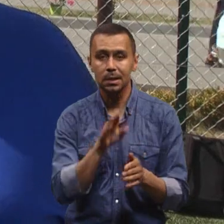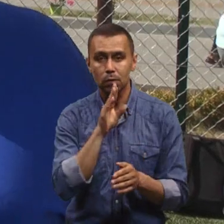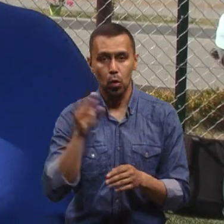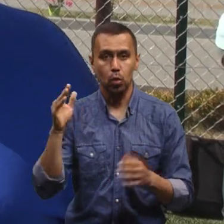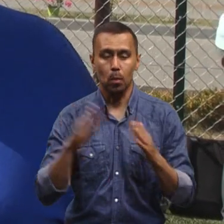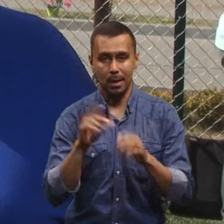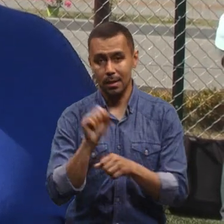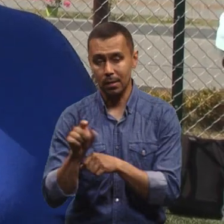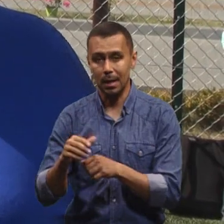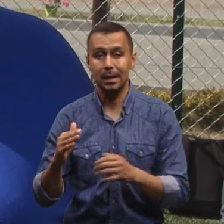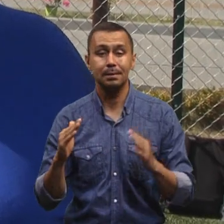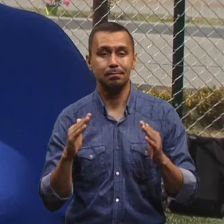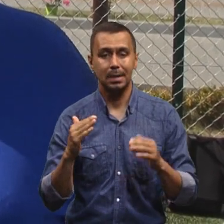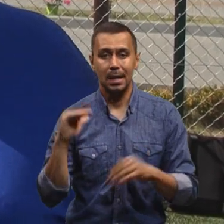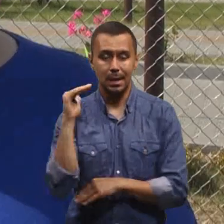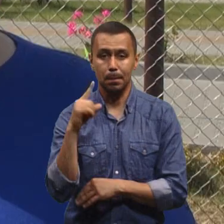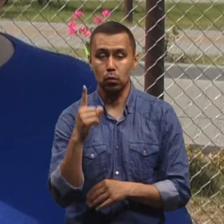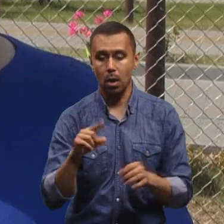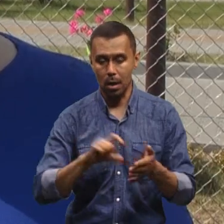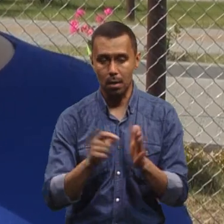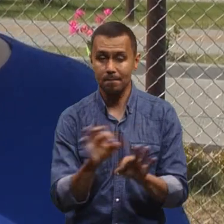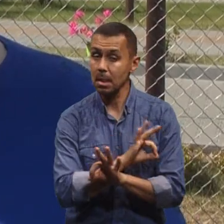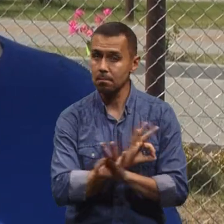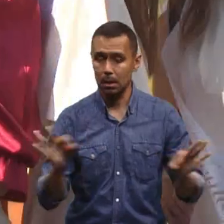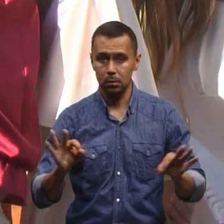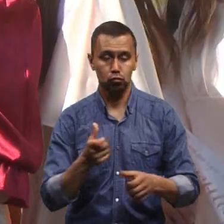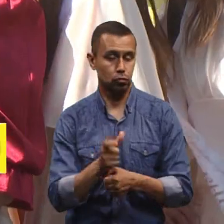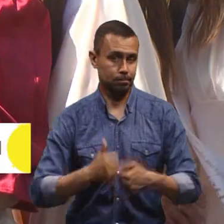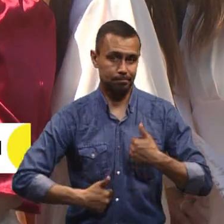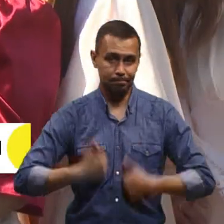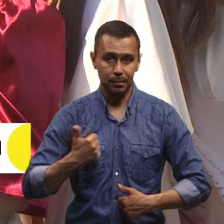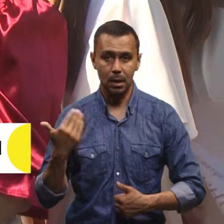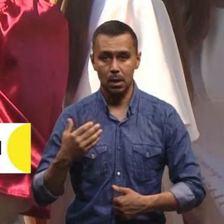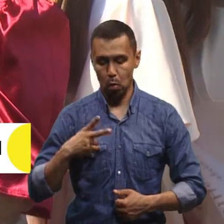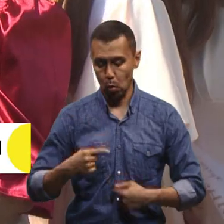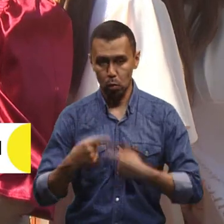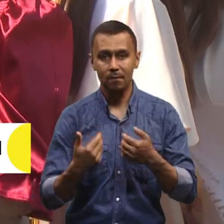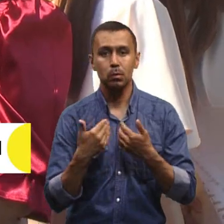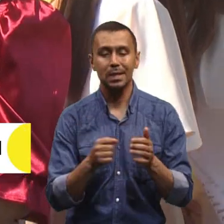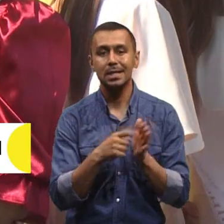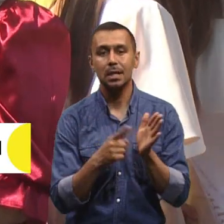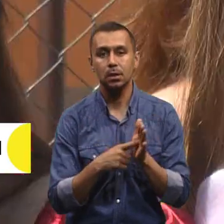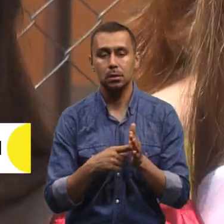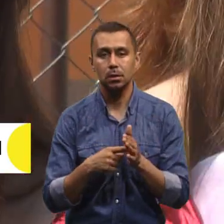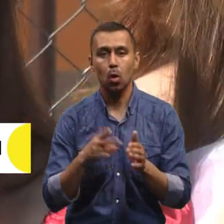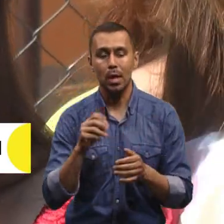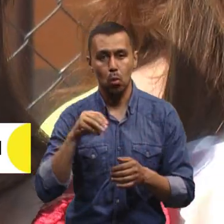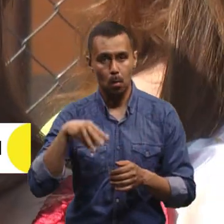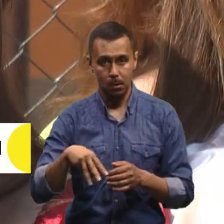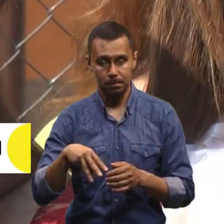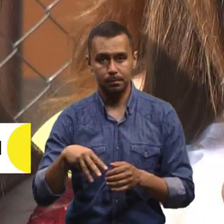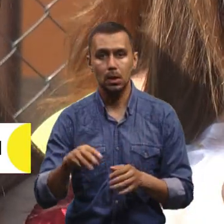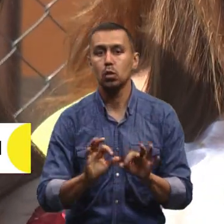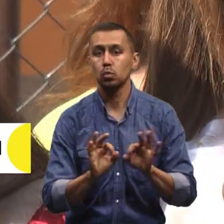уроки. Дитина з першого класу відмінниця, дуже гордюсь. Її онука, випускниця 16-го колегіуму Зайнепа